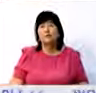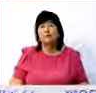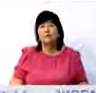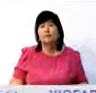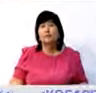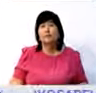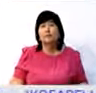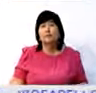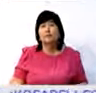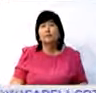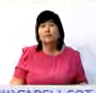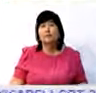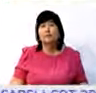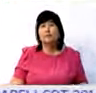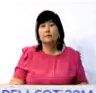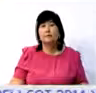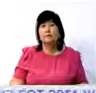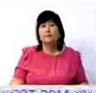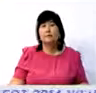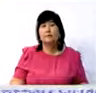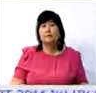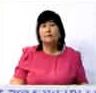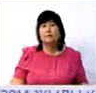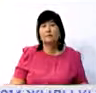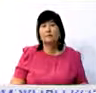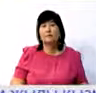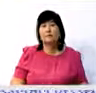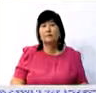Махамбетәлі, Гүлшара Башарова, Ахан Алиев, Шангелді Әлібаев, Қызылорда телеарнасы, Түркиядан.